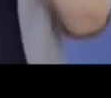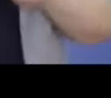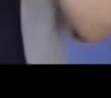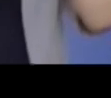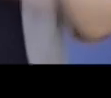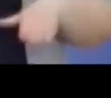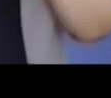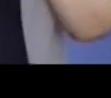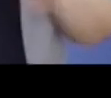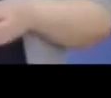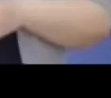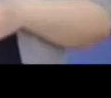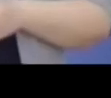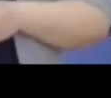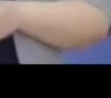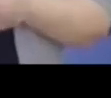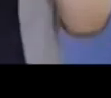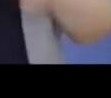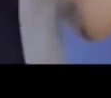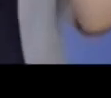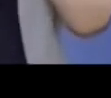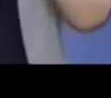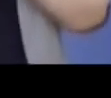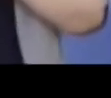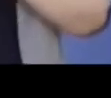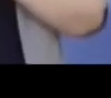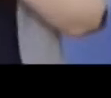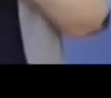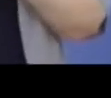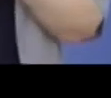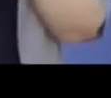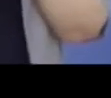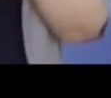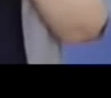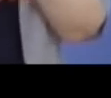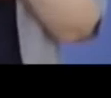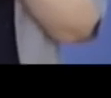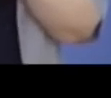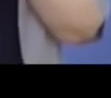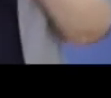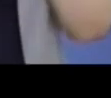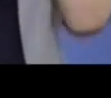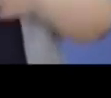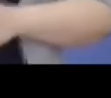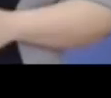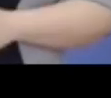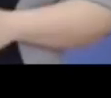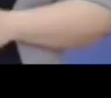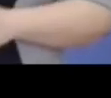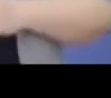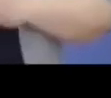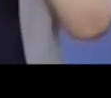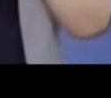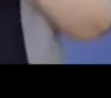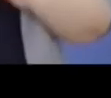рішення, яким хочемо встановити додаткову компенсацію витрат для 3 мільйонів